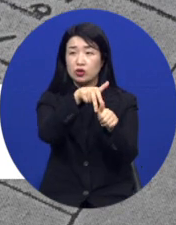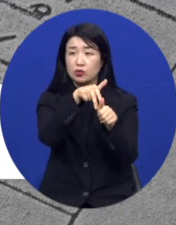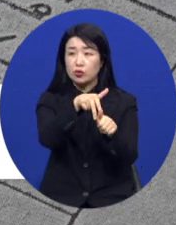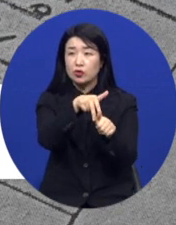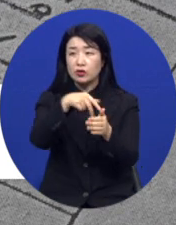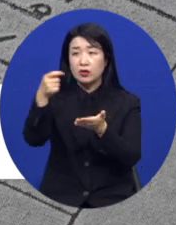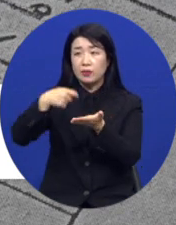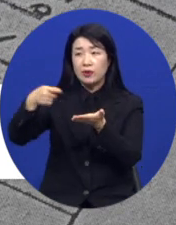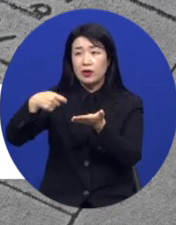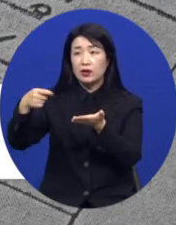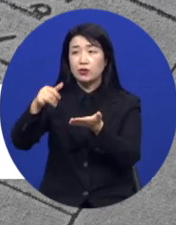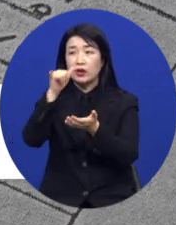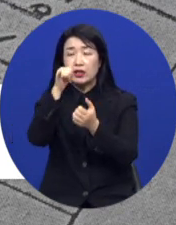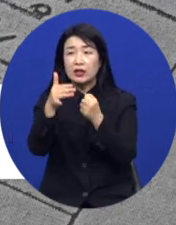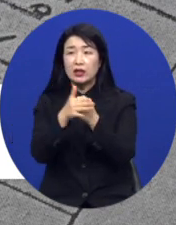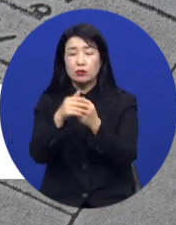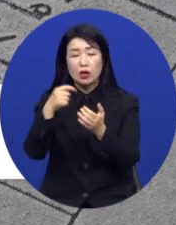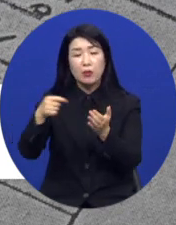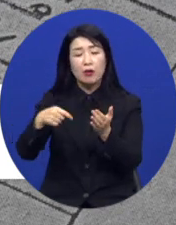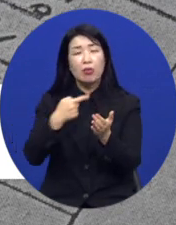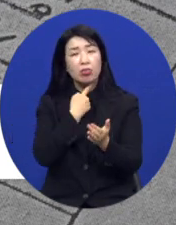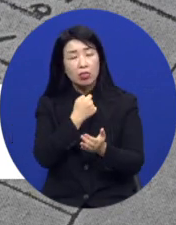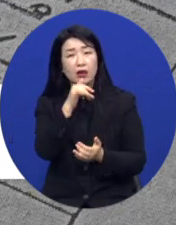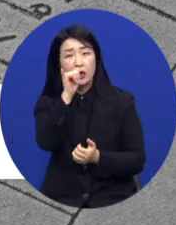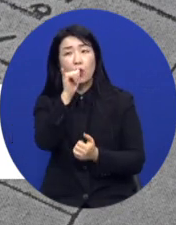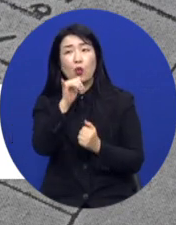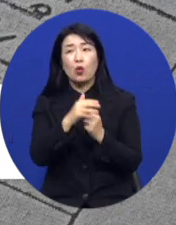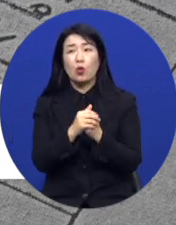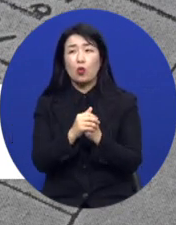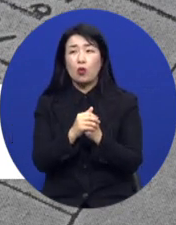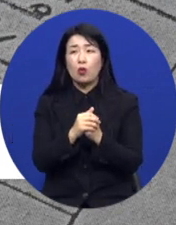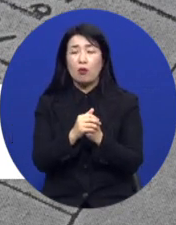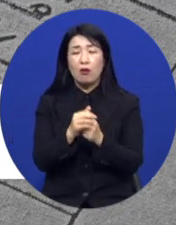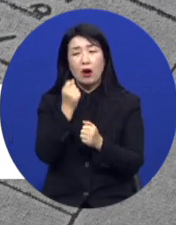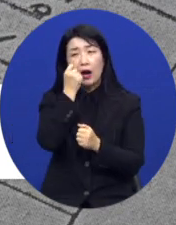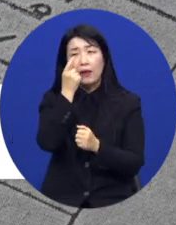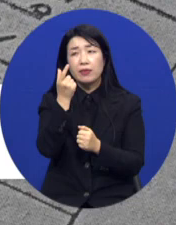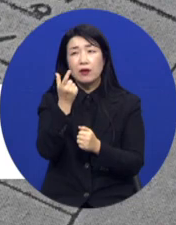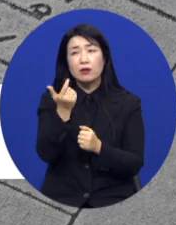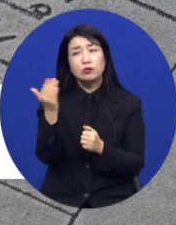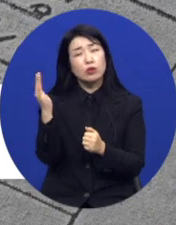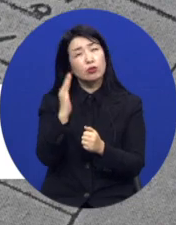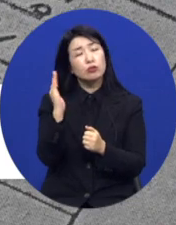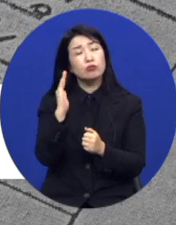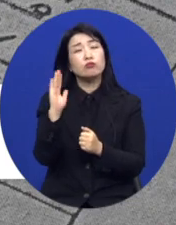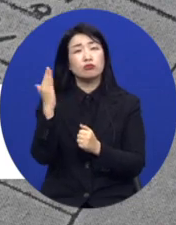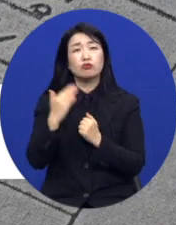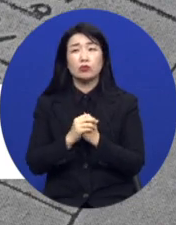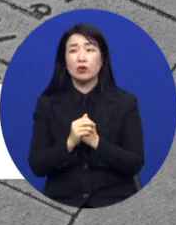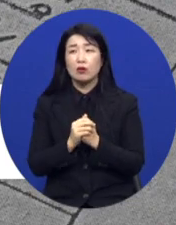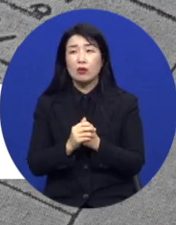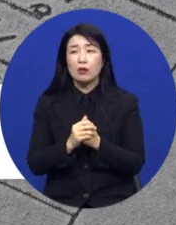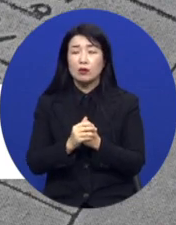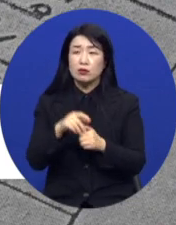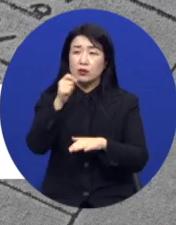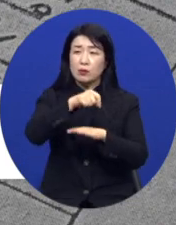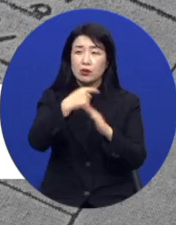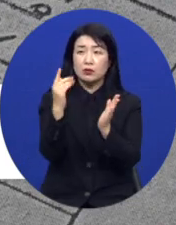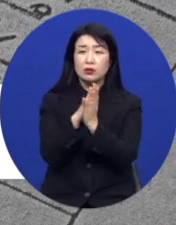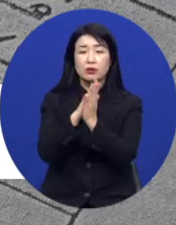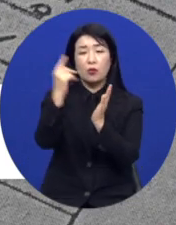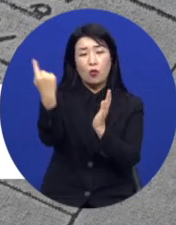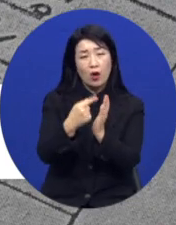그래서 서명한다고 해서 서명을 해준 적은 있는데 글쎄 한 달 정도 된 것 같은데요. 사무실에서 서명을